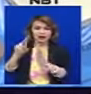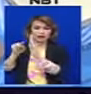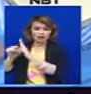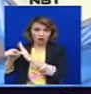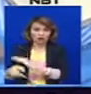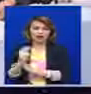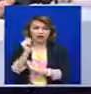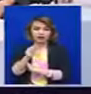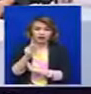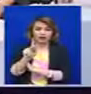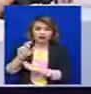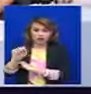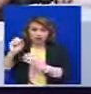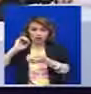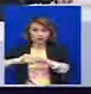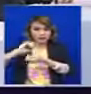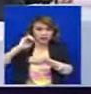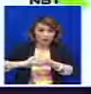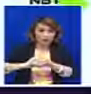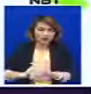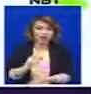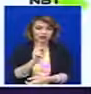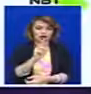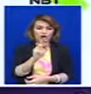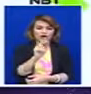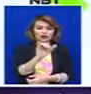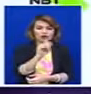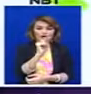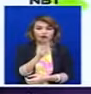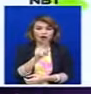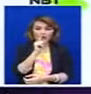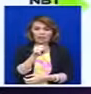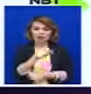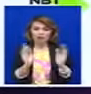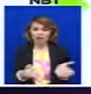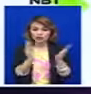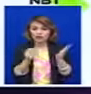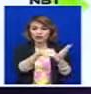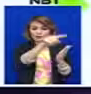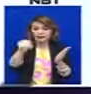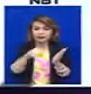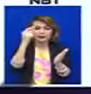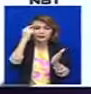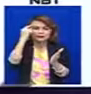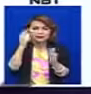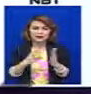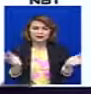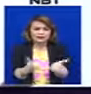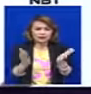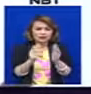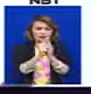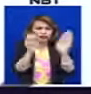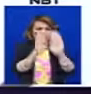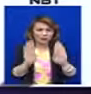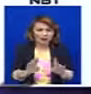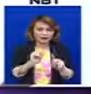ตรหรือธ.ก.ส.พร้อมกันนี้กยธ.ยังได้ศึกษาแนวทางโรงอัดแท่งประชารัฐเพิ่มเติมเพื่อสนับสนุนโรงอัดแท่งในระดับชุมชน